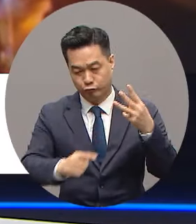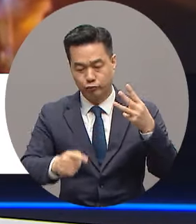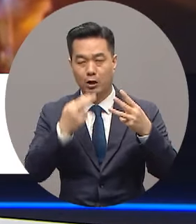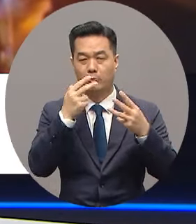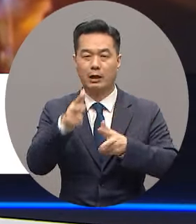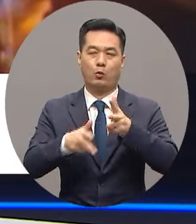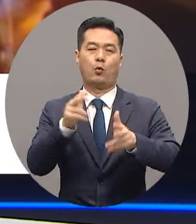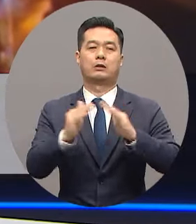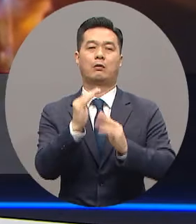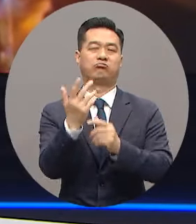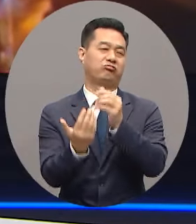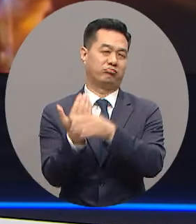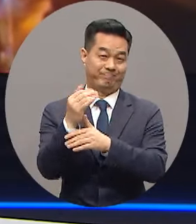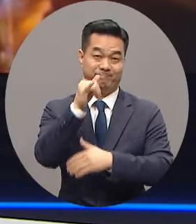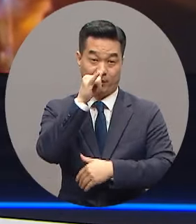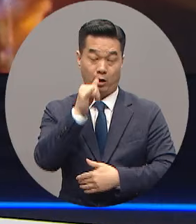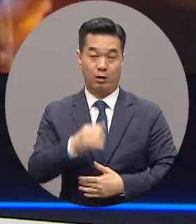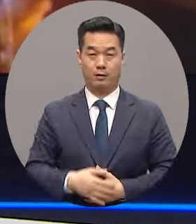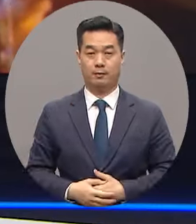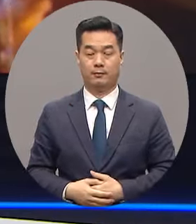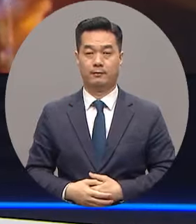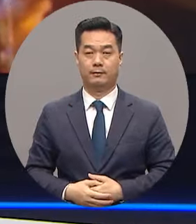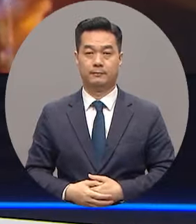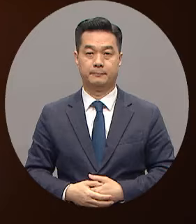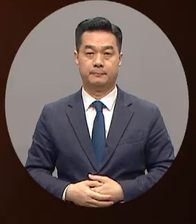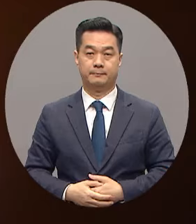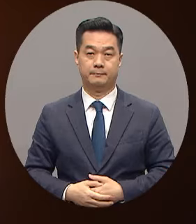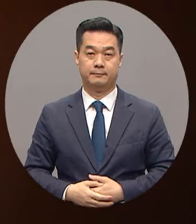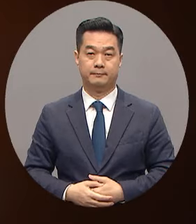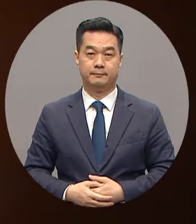불이 났습니다. 송서영 기자입니다.